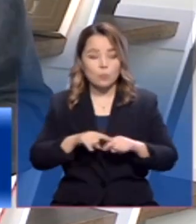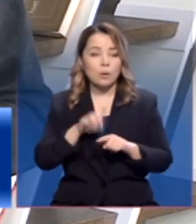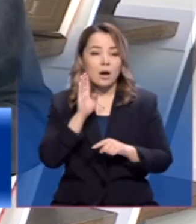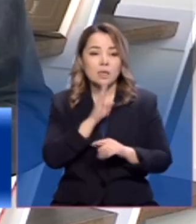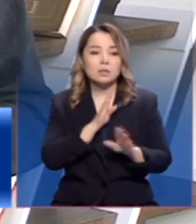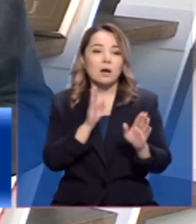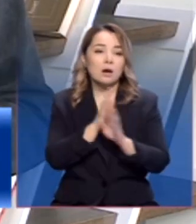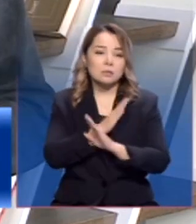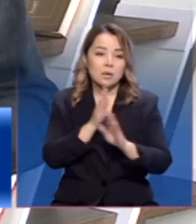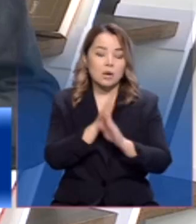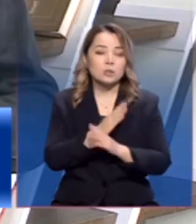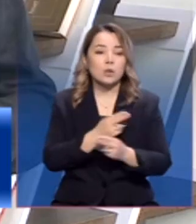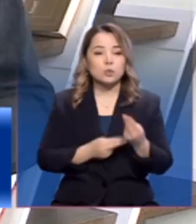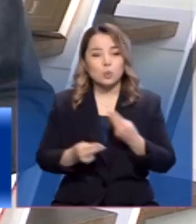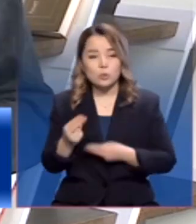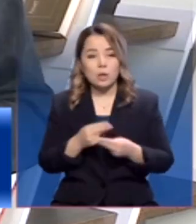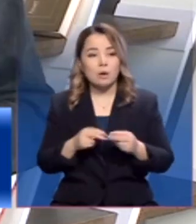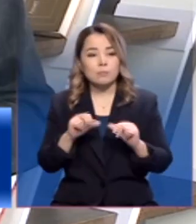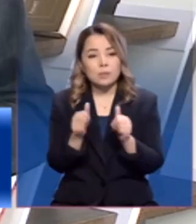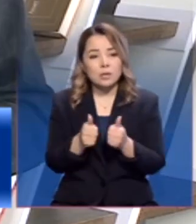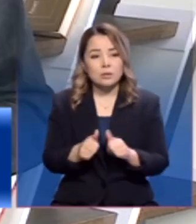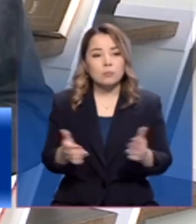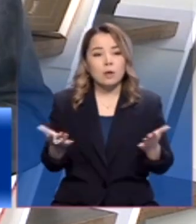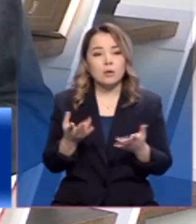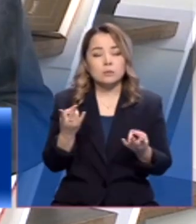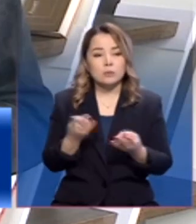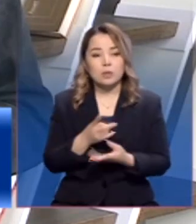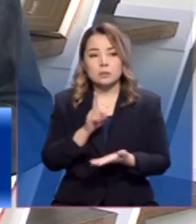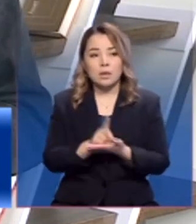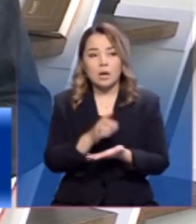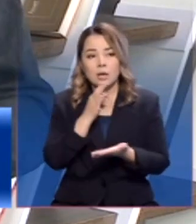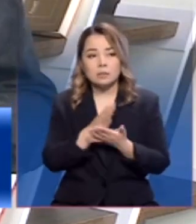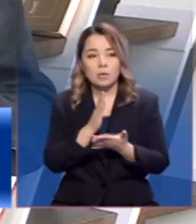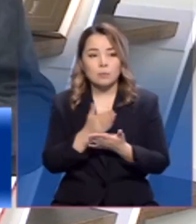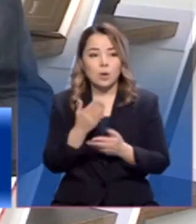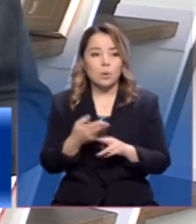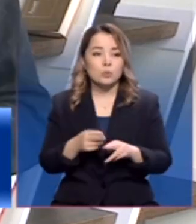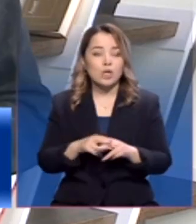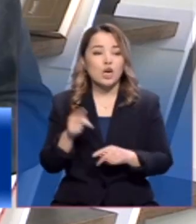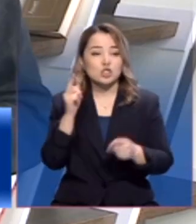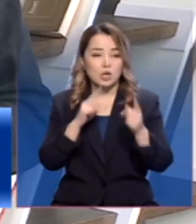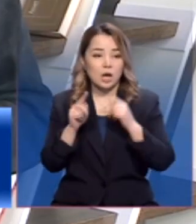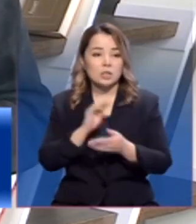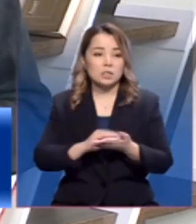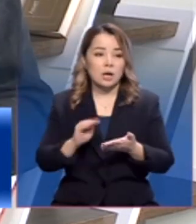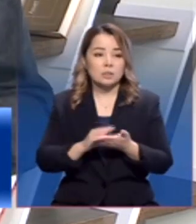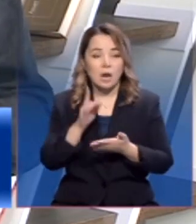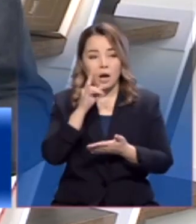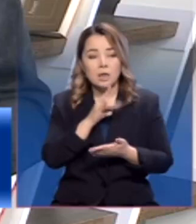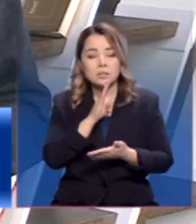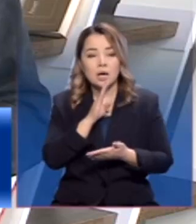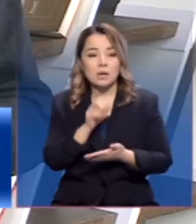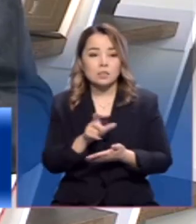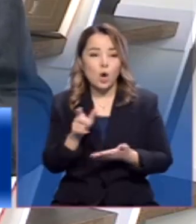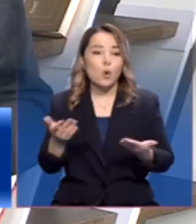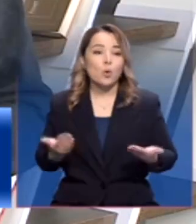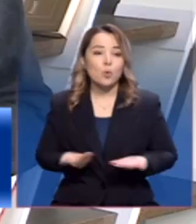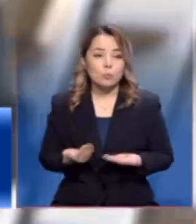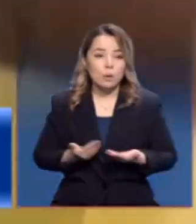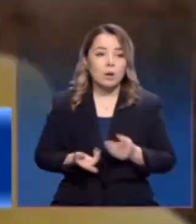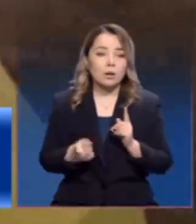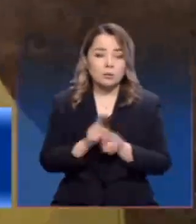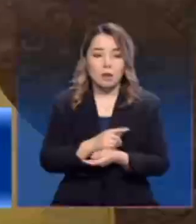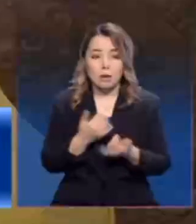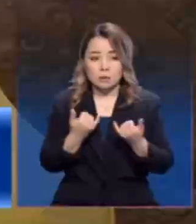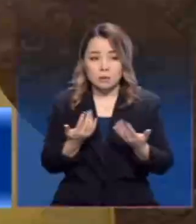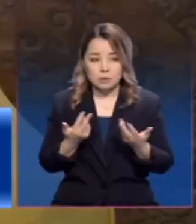әйел тағдырын суреттеп, әйел бейнесі қандай болу керегін айшықтайды. Алайда осы шығармаларда жазылғандай қазақ қыздарының өмірі қазір өзгерді